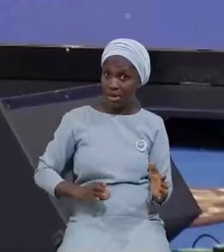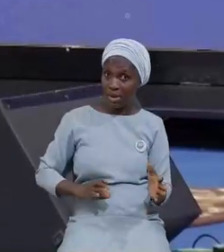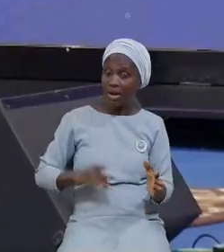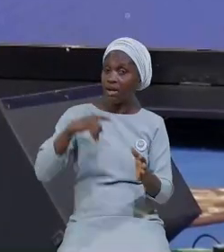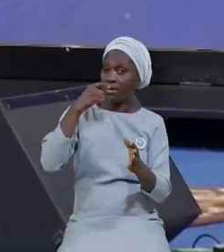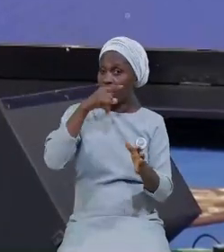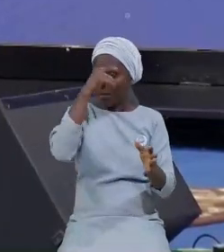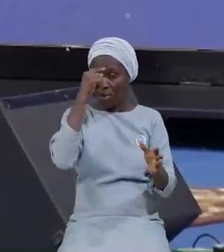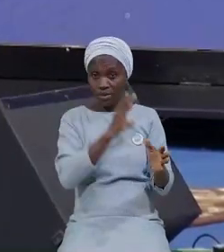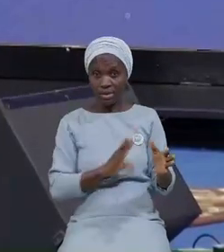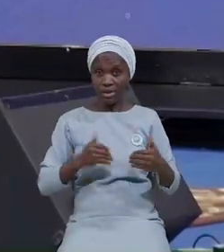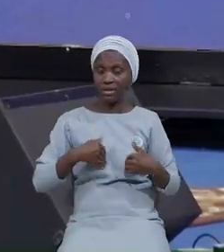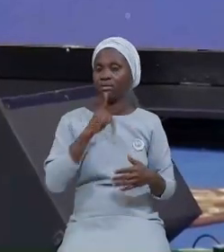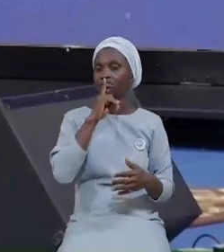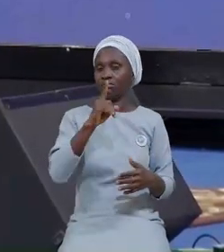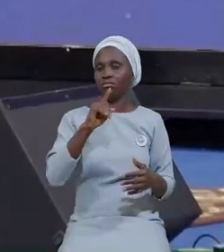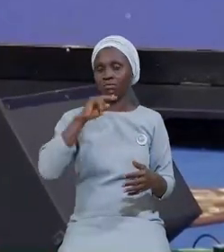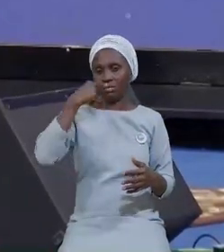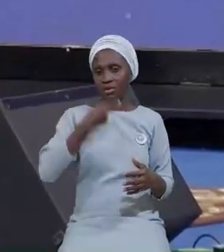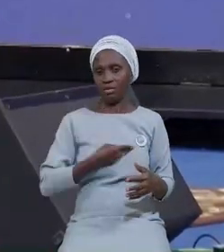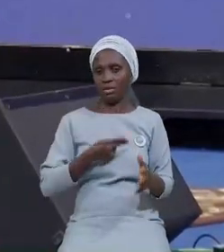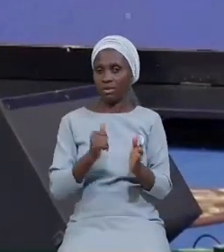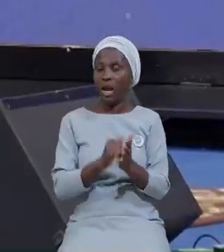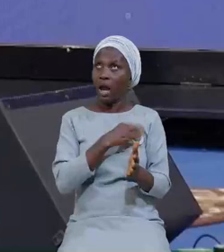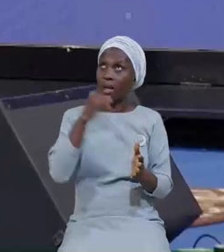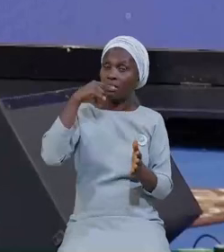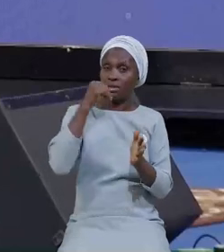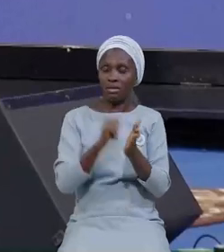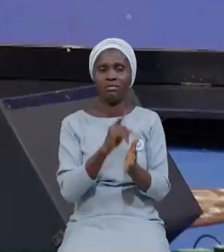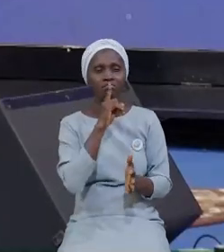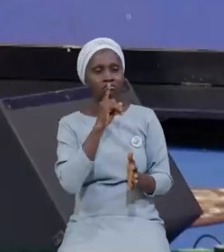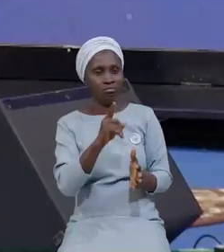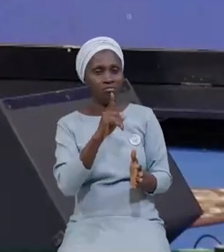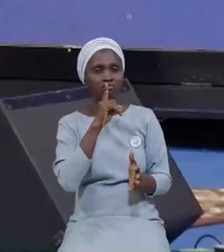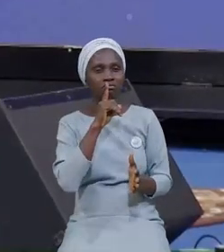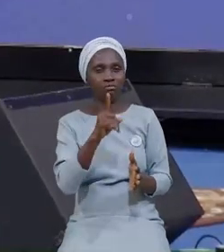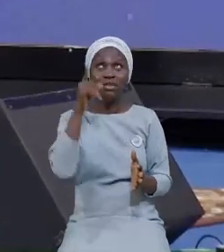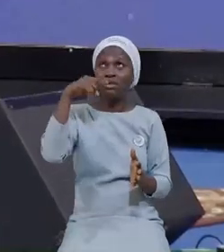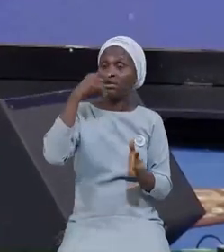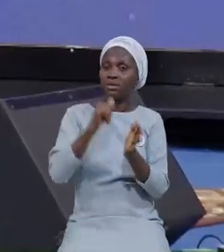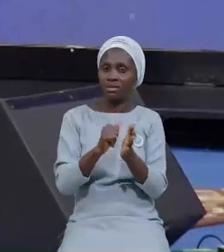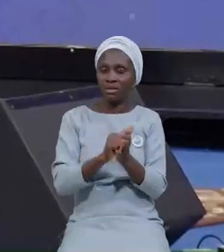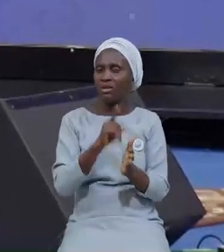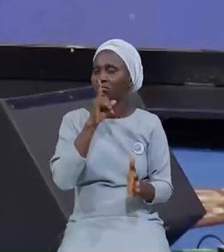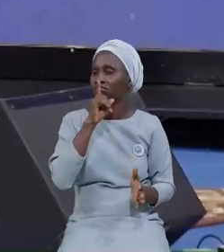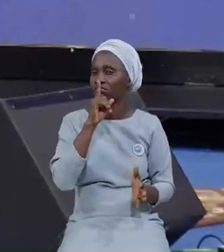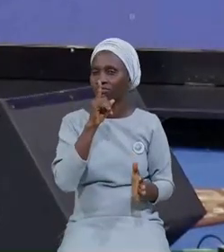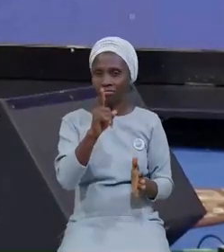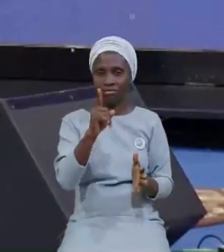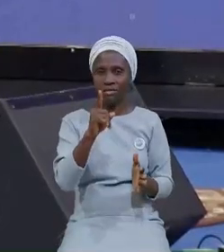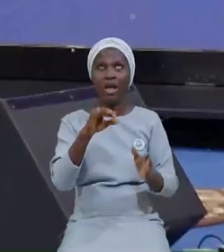dit parce que Christ nous rassure et il dit en vérité vraiment